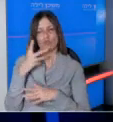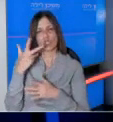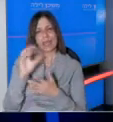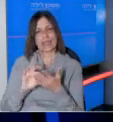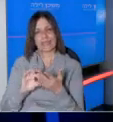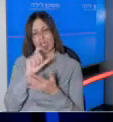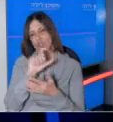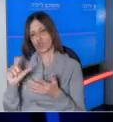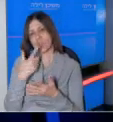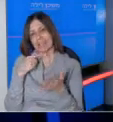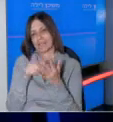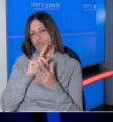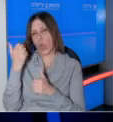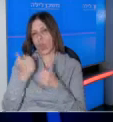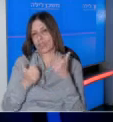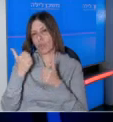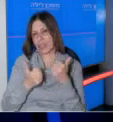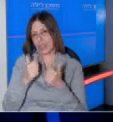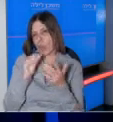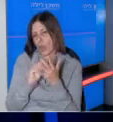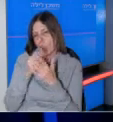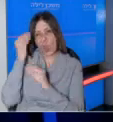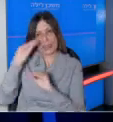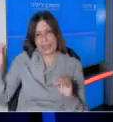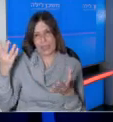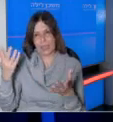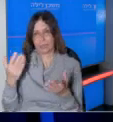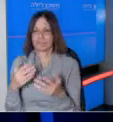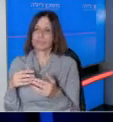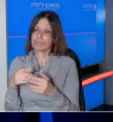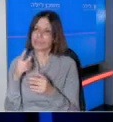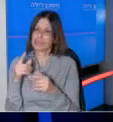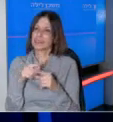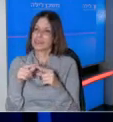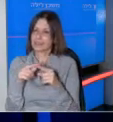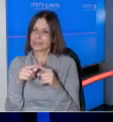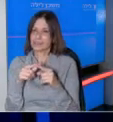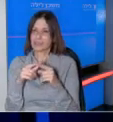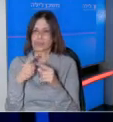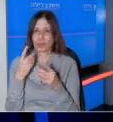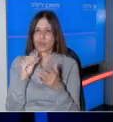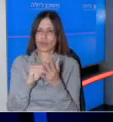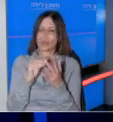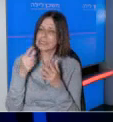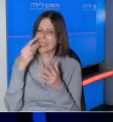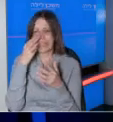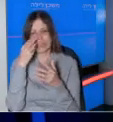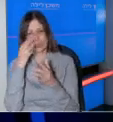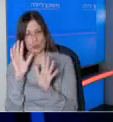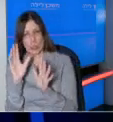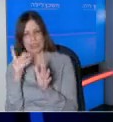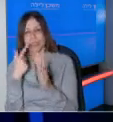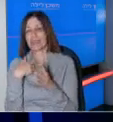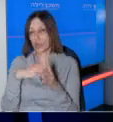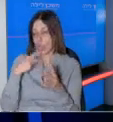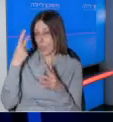סיבה שהוא לא יתמודד, אבל הוא עדיין לא הודיע. יולי אדלשטיין הודיע. אבל אתה יודע, זה סוג של בלוני ניסוי. הוא אפילו לא הודיע. מה זה בלוני ניסוי? אם אתה רוצה